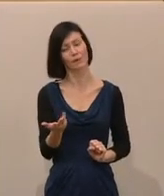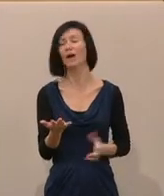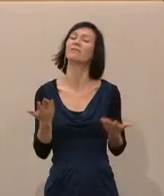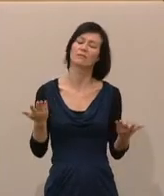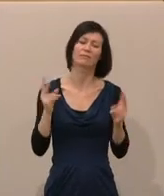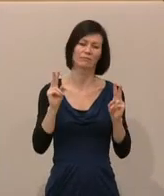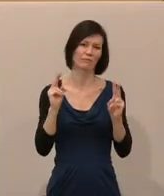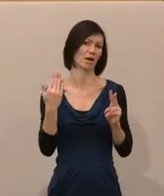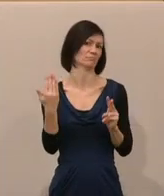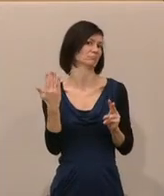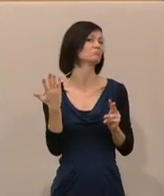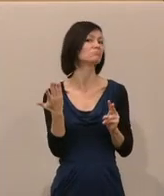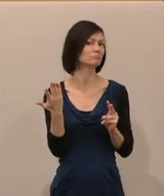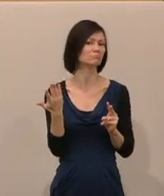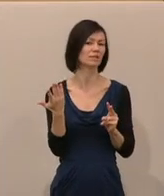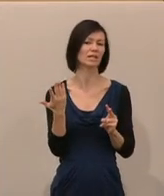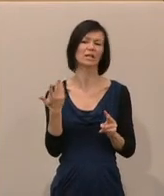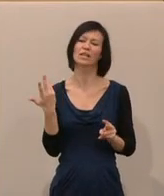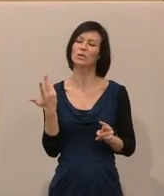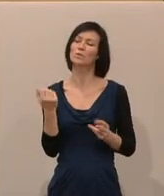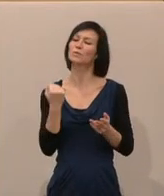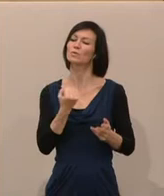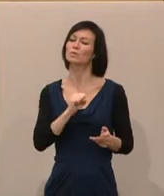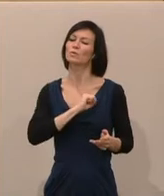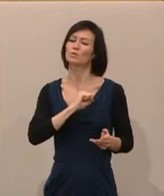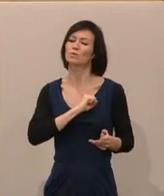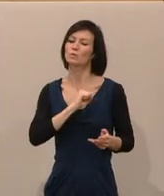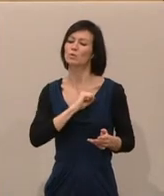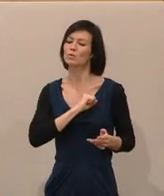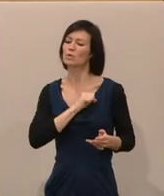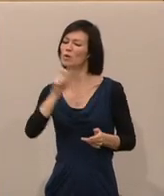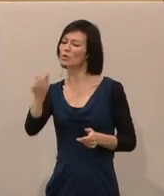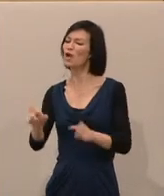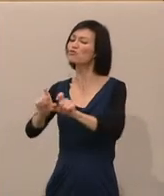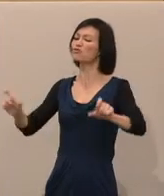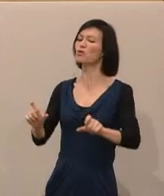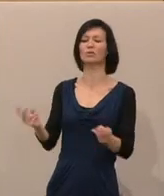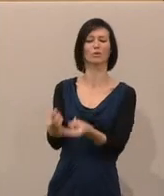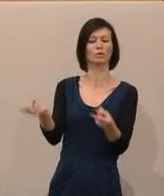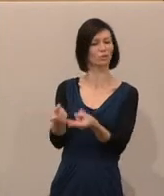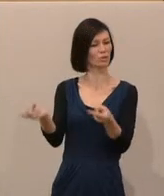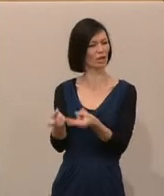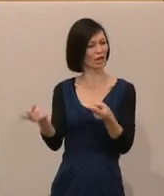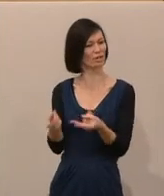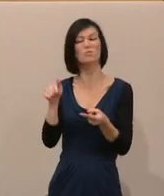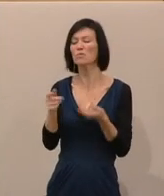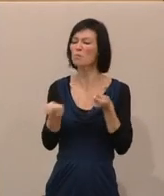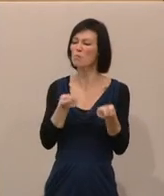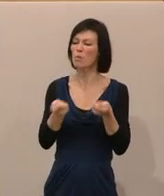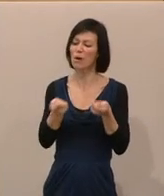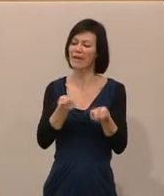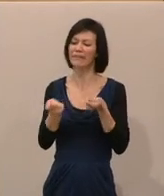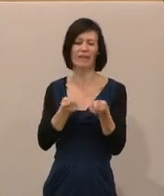eine Sündenbockpolitik, die nicht darauf aus ist, Lösungen zu machen, sondern die von den